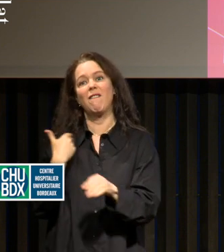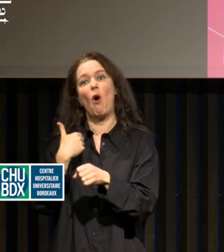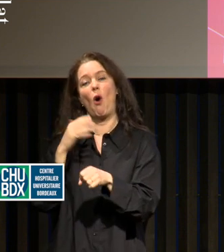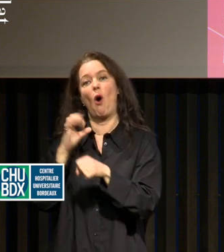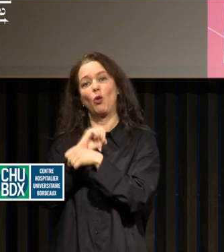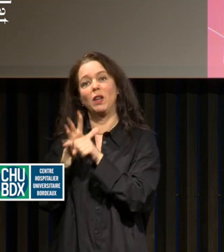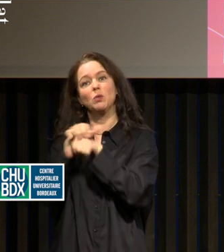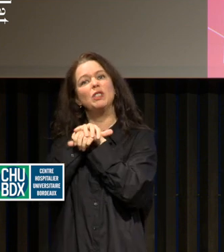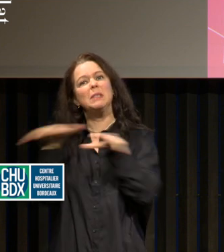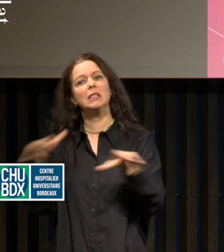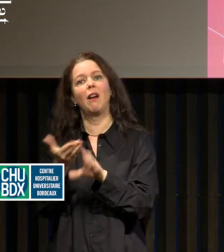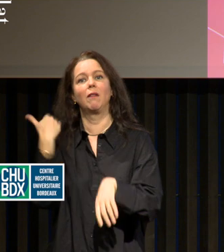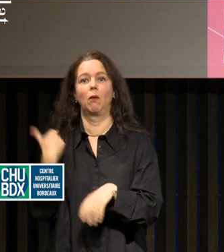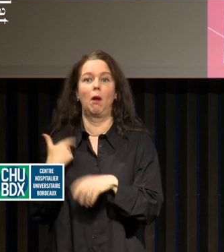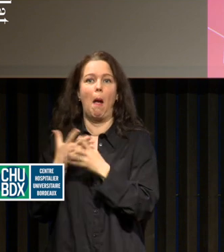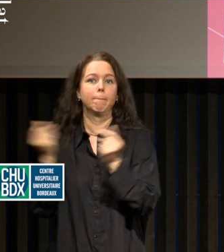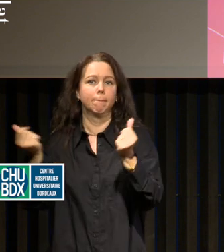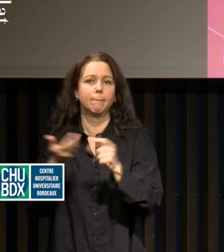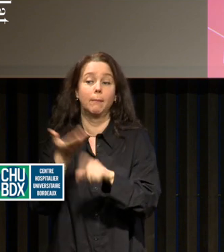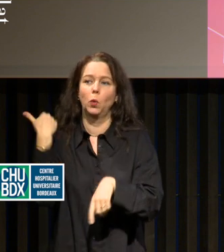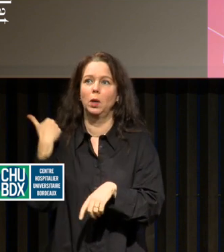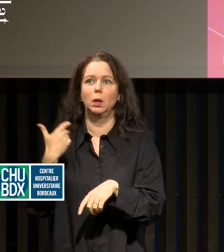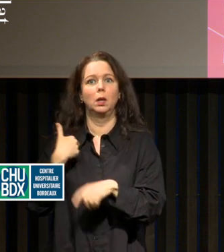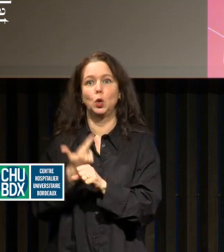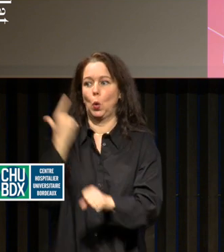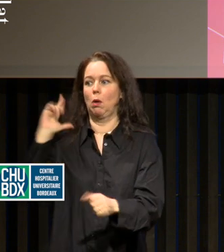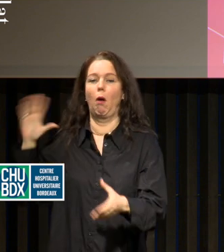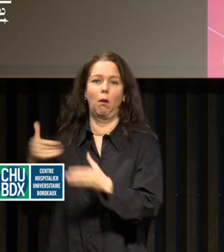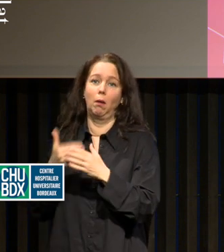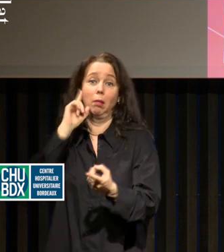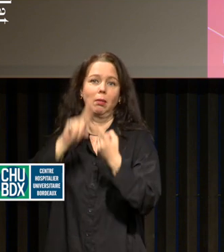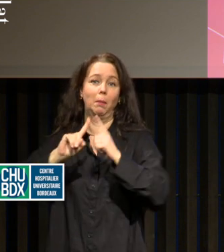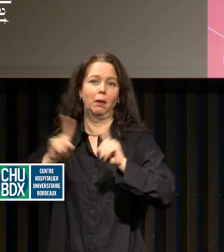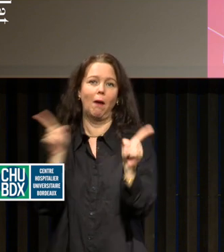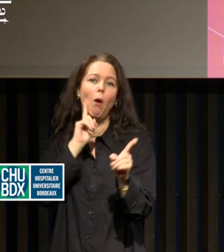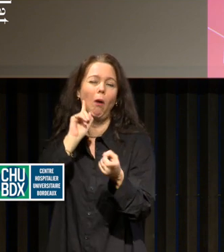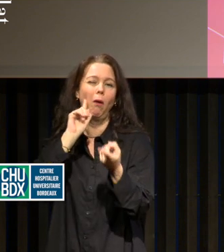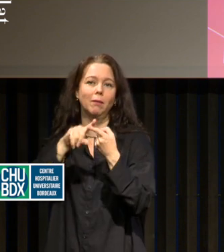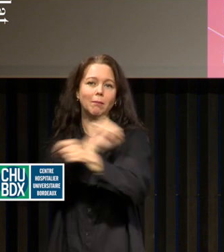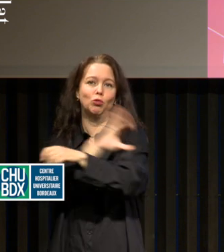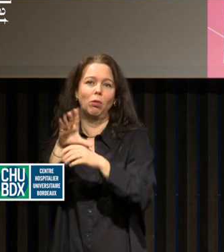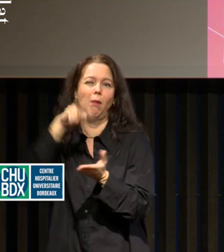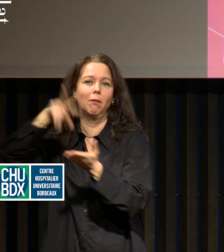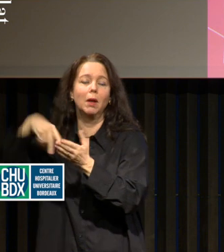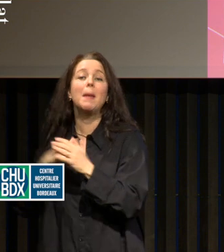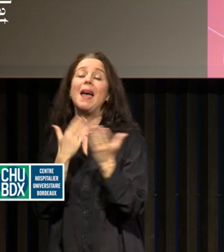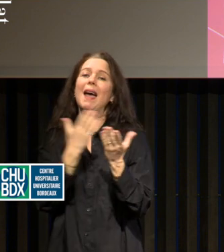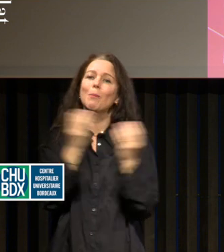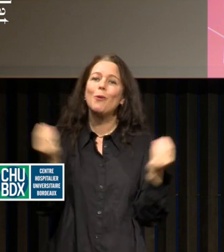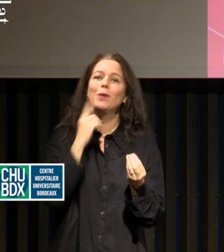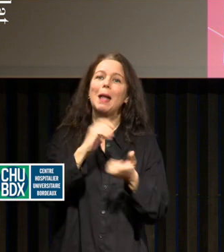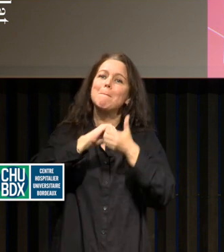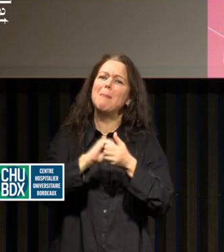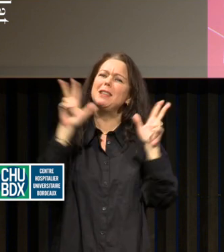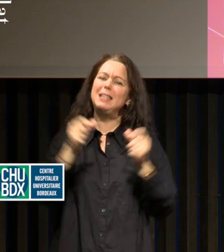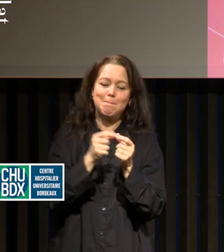par tout ce dont on parle et tout ce qui nous inonde depuis maintenant 2 ans. Mais on a beaucoup parlé de microbiote, de nos amis, les bactéries. Il n'y a